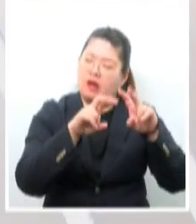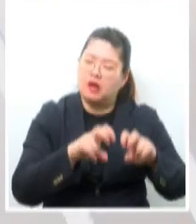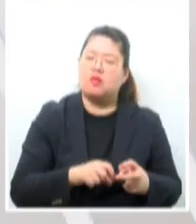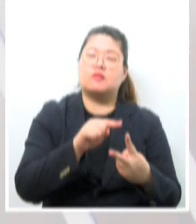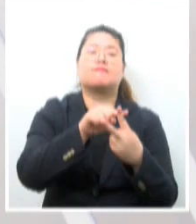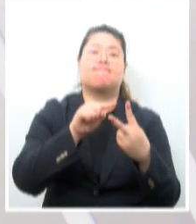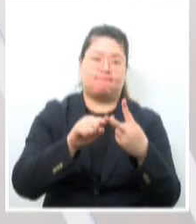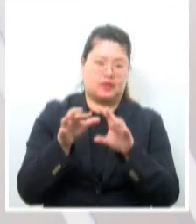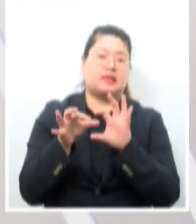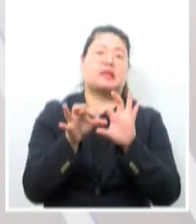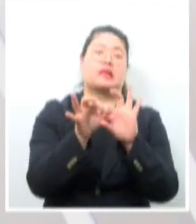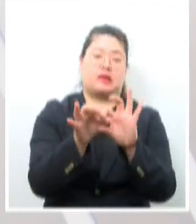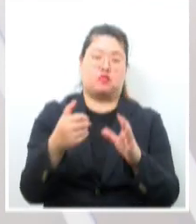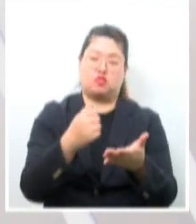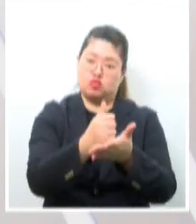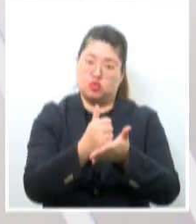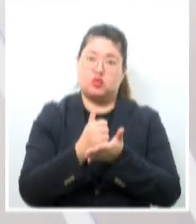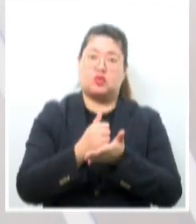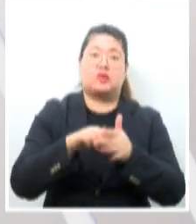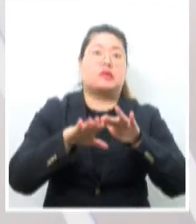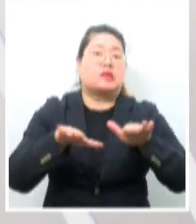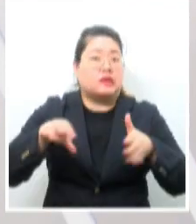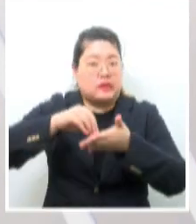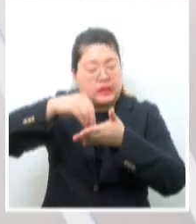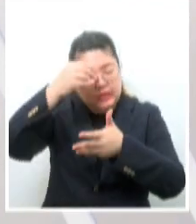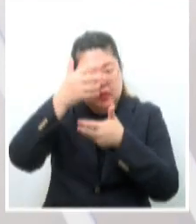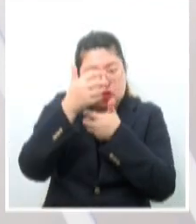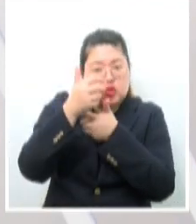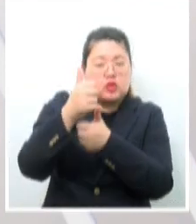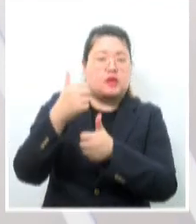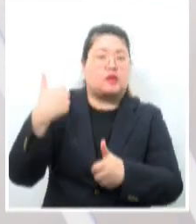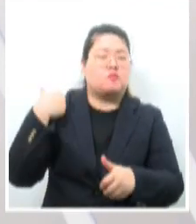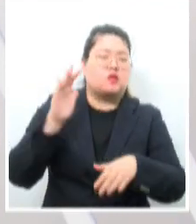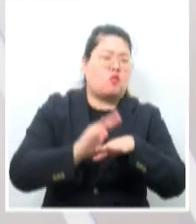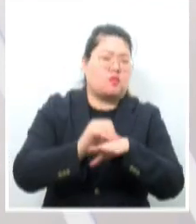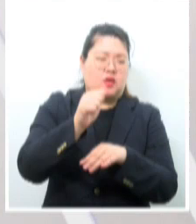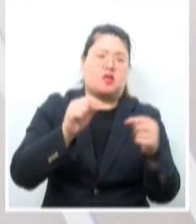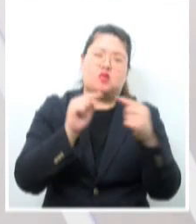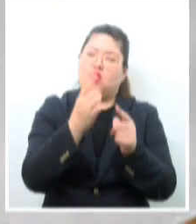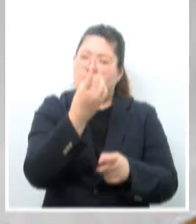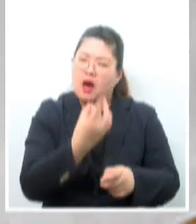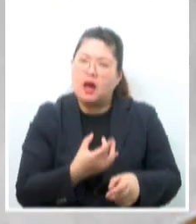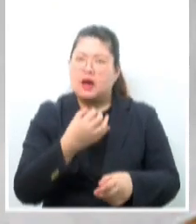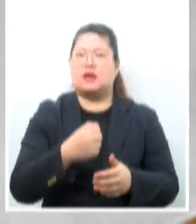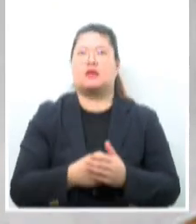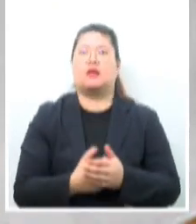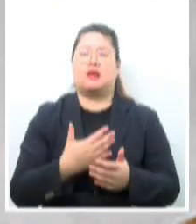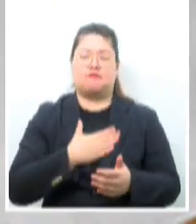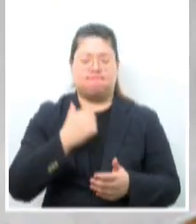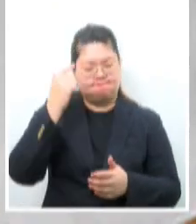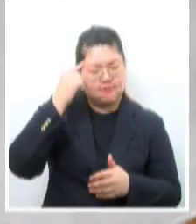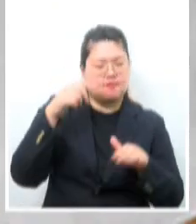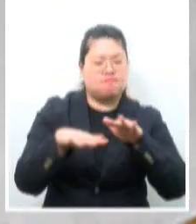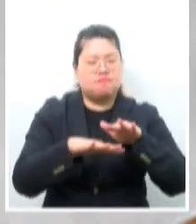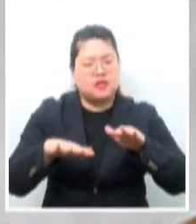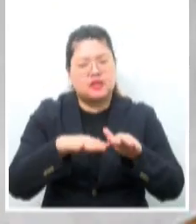โยงกันนะคะซึ่งจะช่วยให้นักเรียนนั้นได้รู้จักความสนใจค่ะรู้จักความถนัดนะคะแล้วก็รู้ว่าตัวเองนั้นมีข้อมูลเบื้องต้นอย่